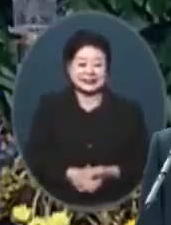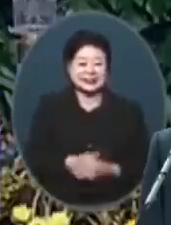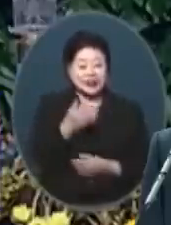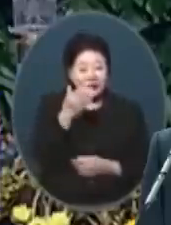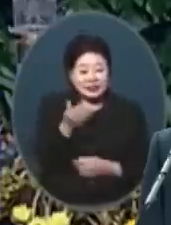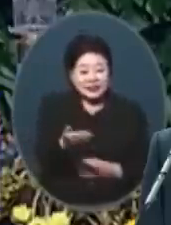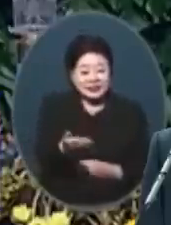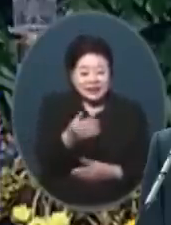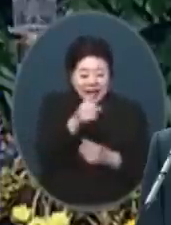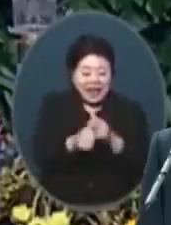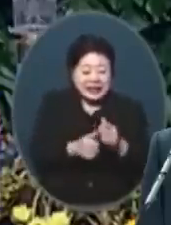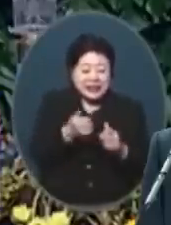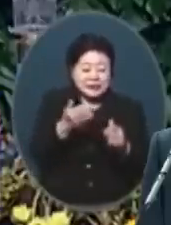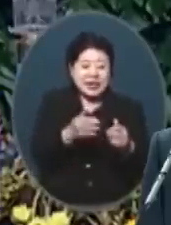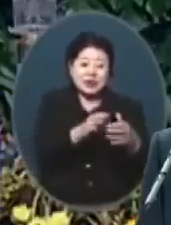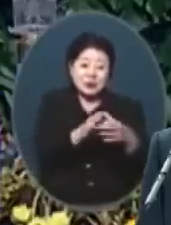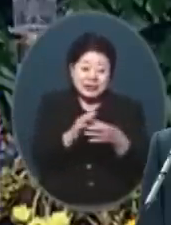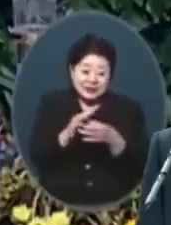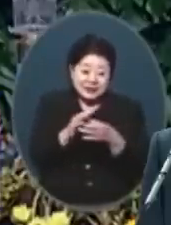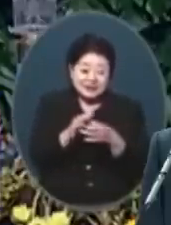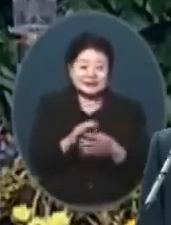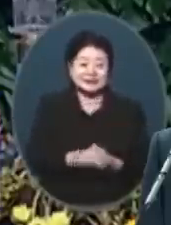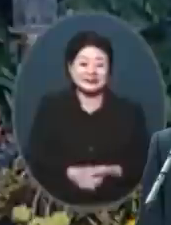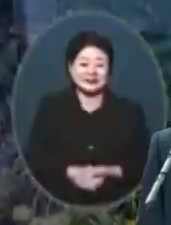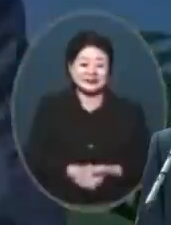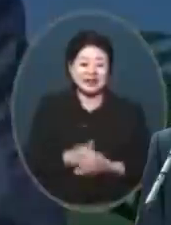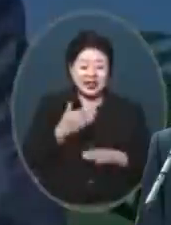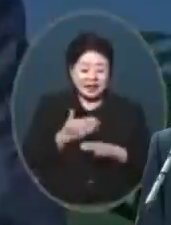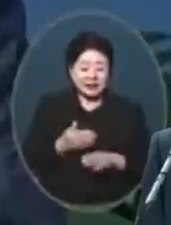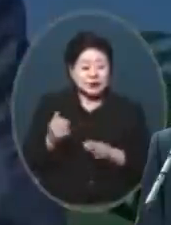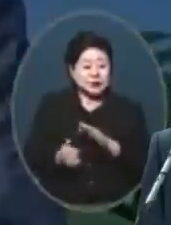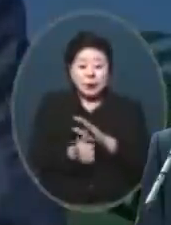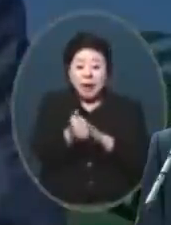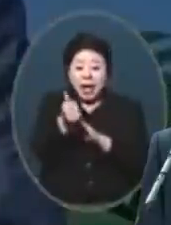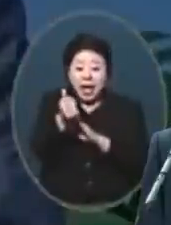너는 하나님께 소망을 두라. 다른 소망은